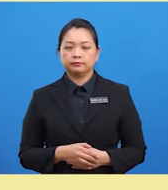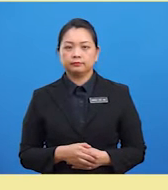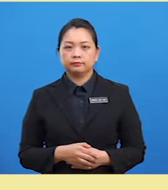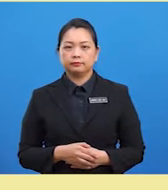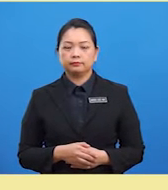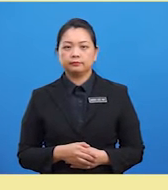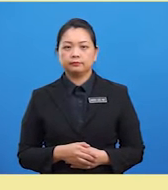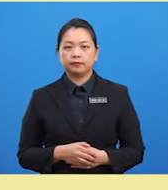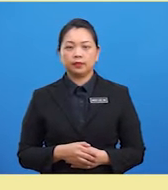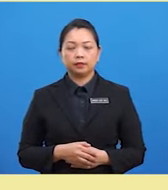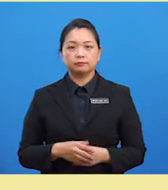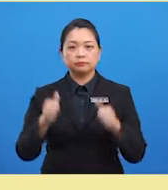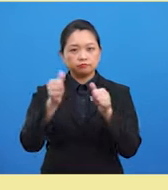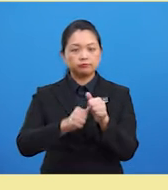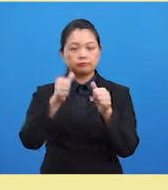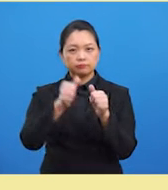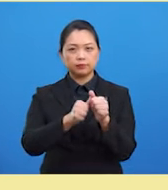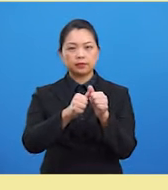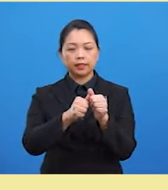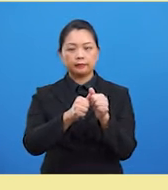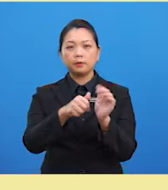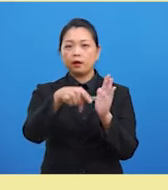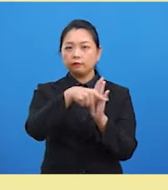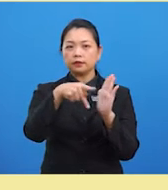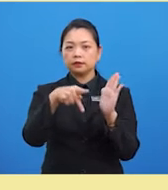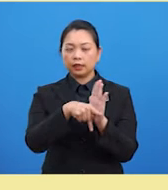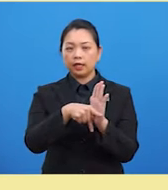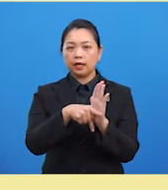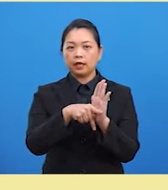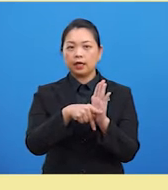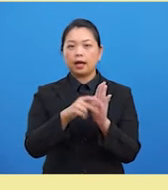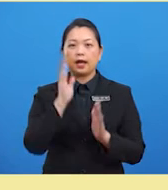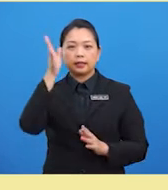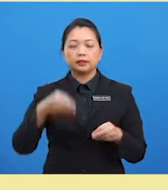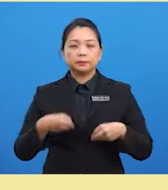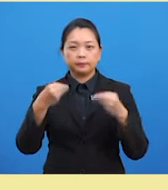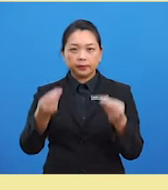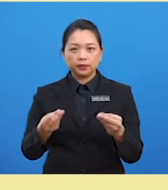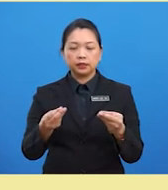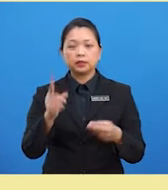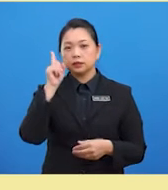Setiap fakta dan huraian yang betul akan diberi satu markah.